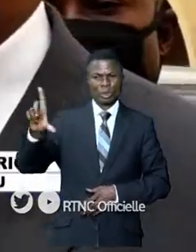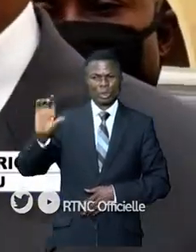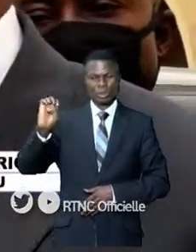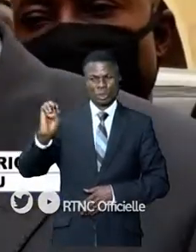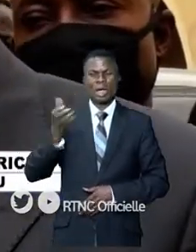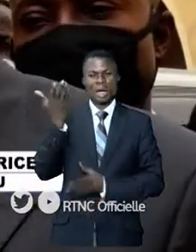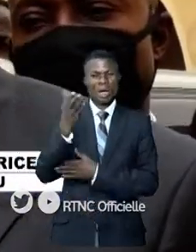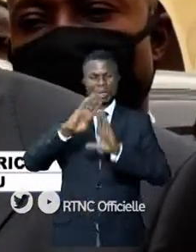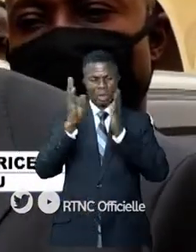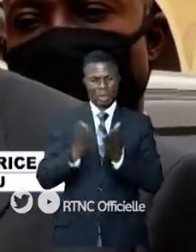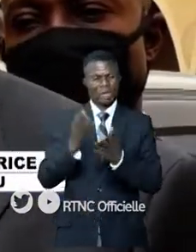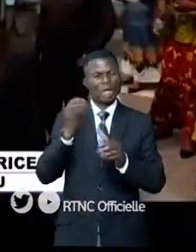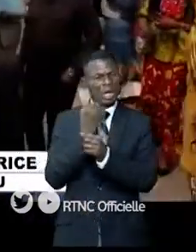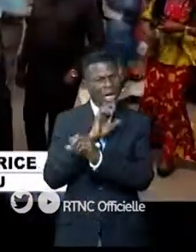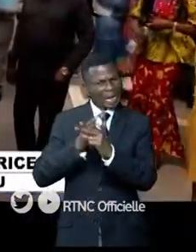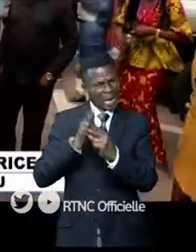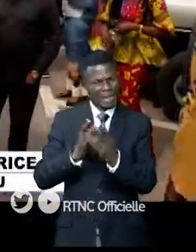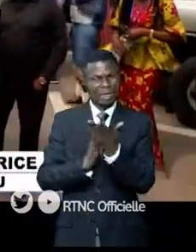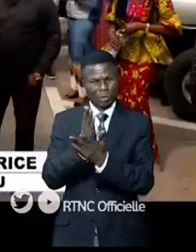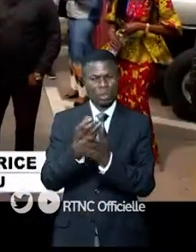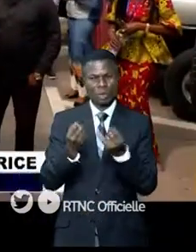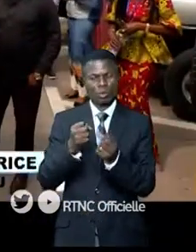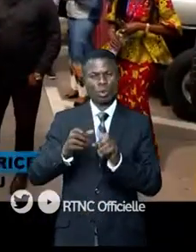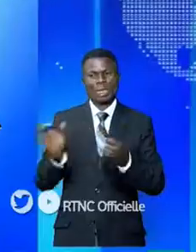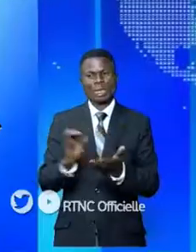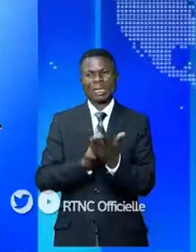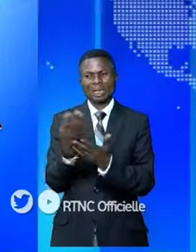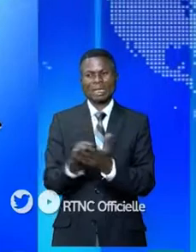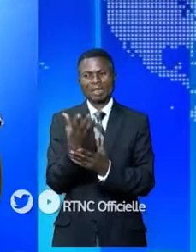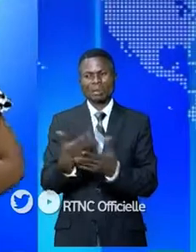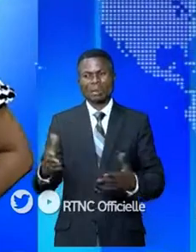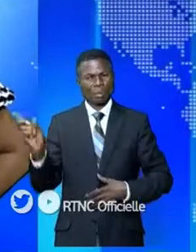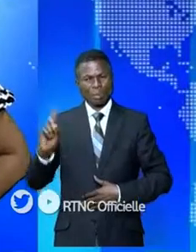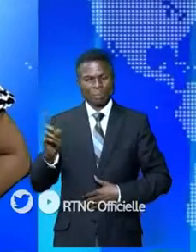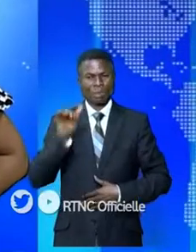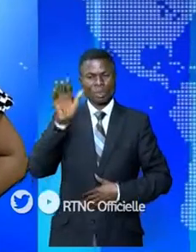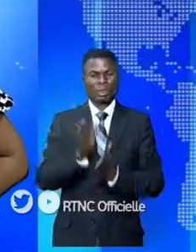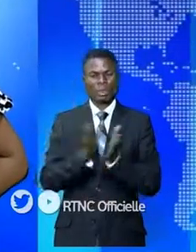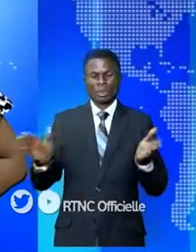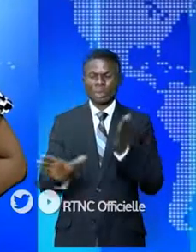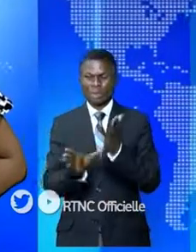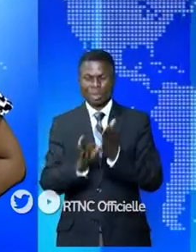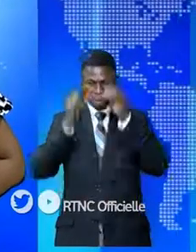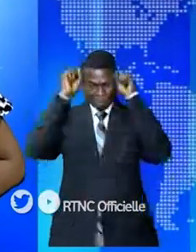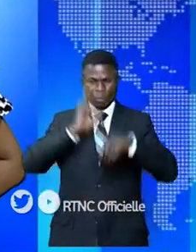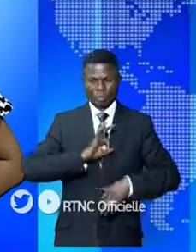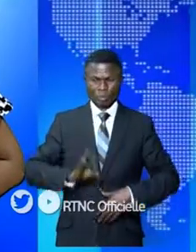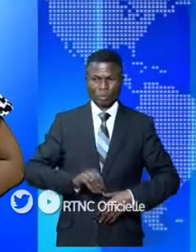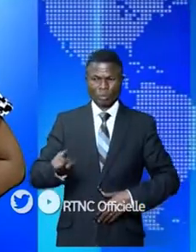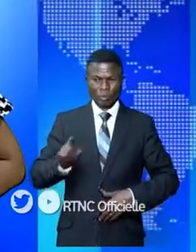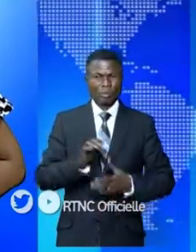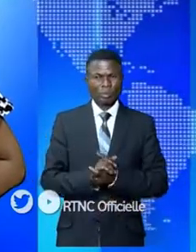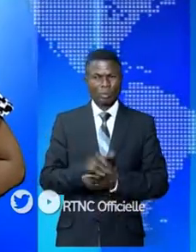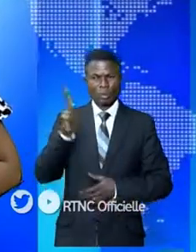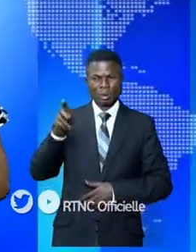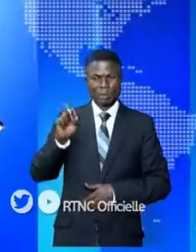les bénéficiaires au bon usage de ces véhicules Pampa 9. Le directeur de cabinet adjoint du chef de l'État, Getty